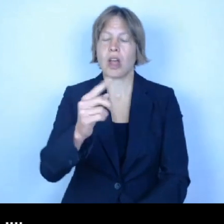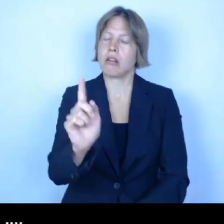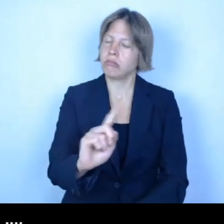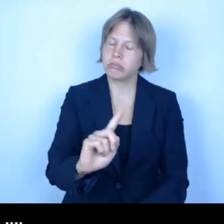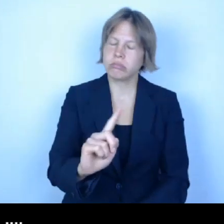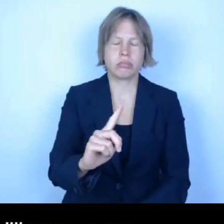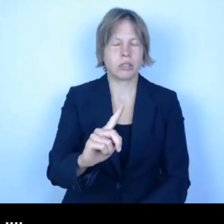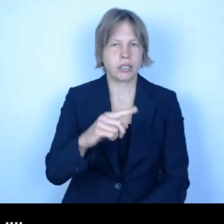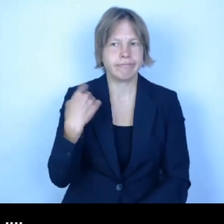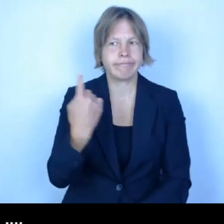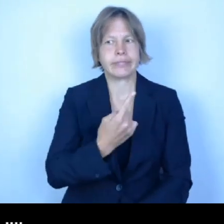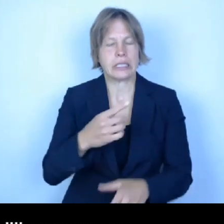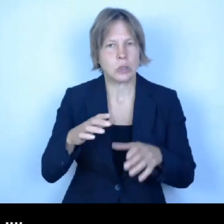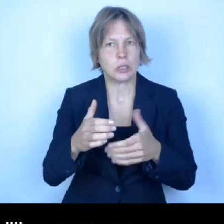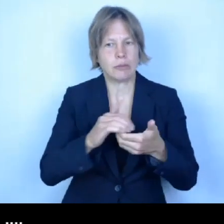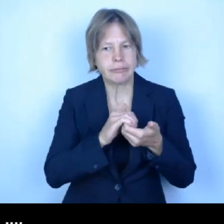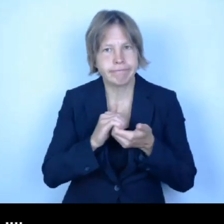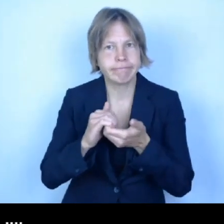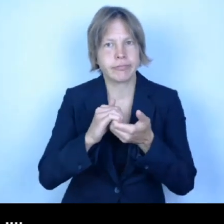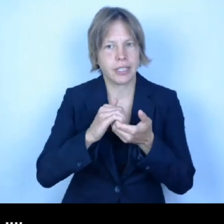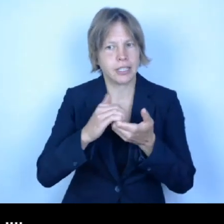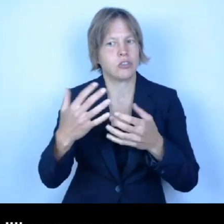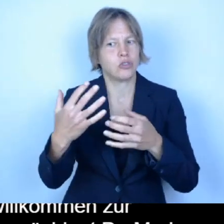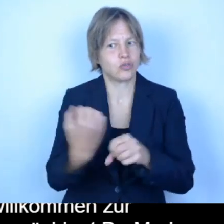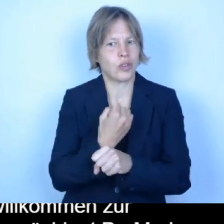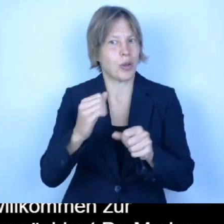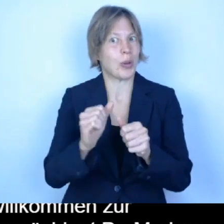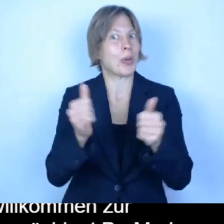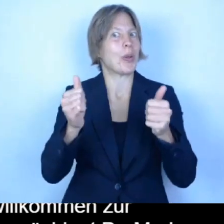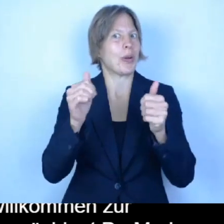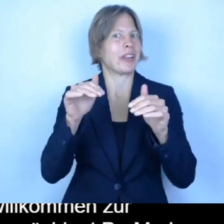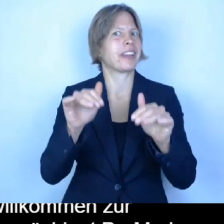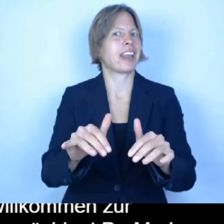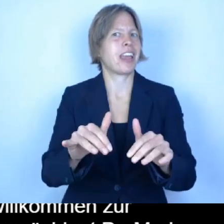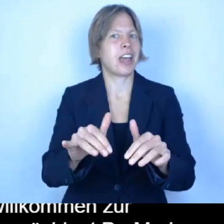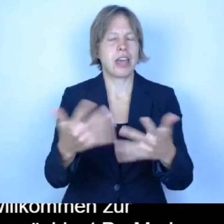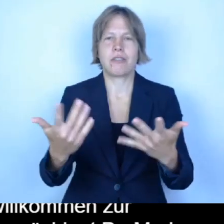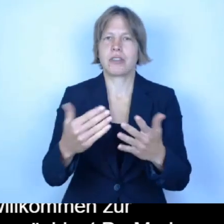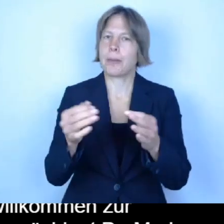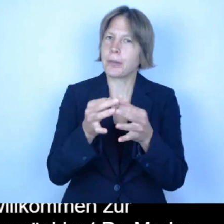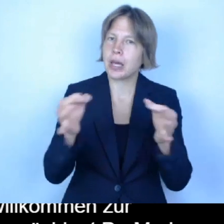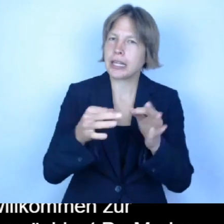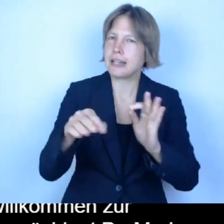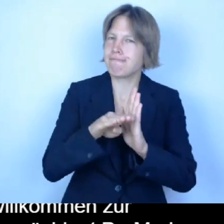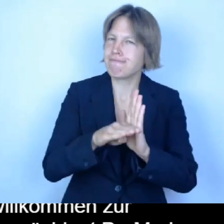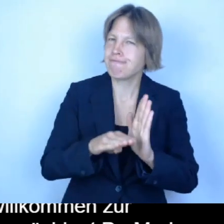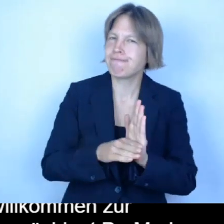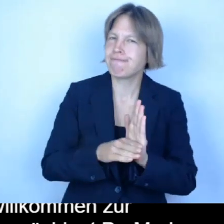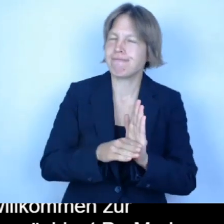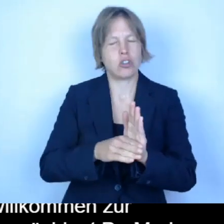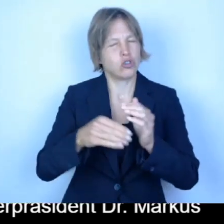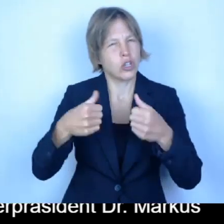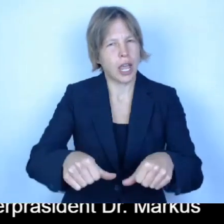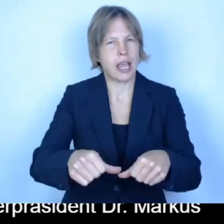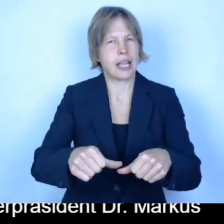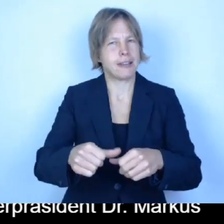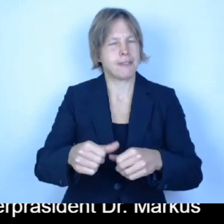Sondern es ist gemeinschaftlich erarbeitet worden durch schnelle und konsequente Maßnahmen.